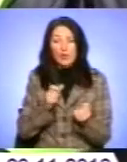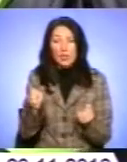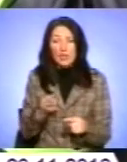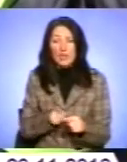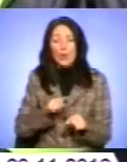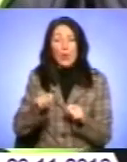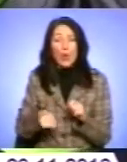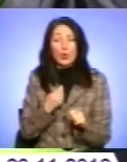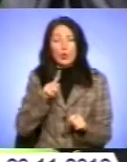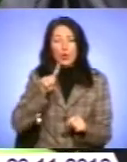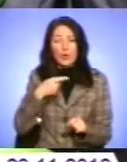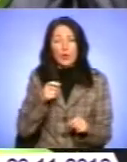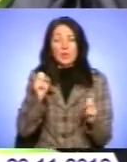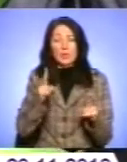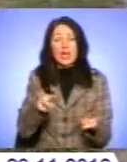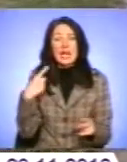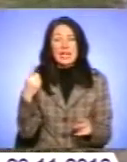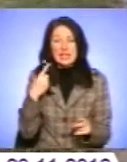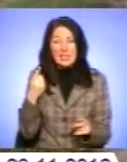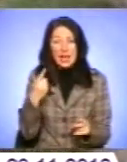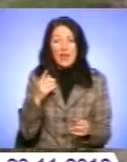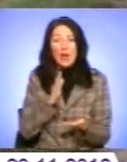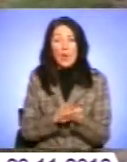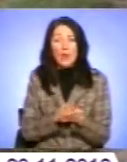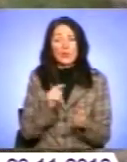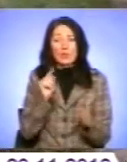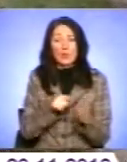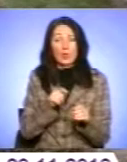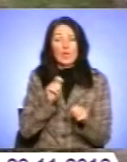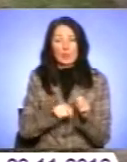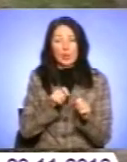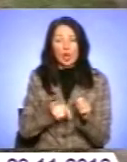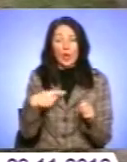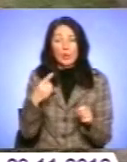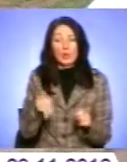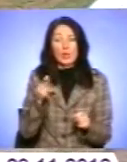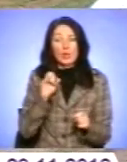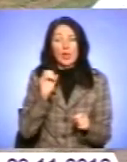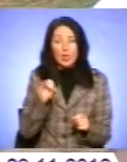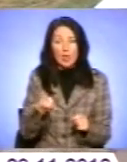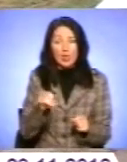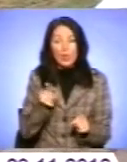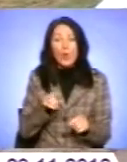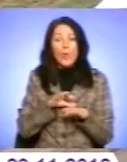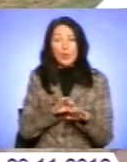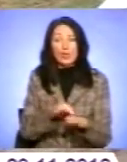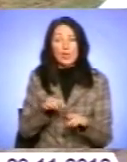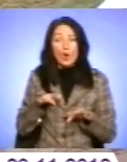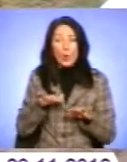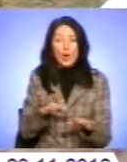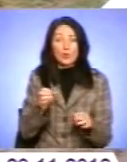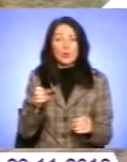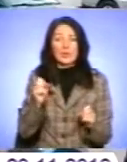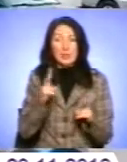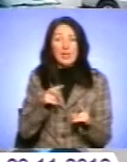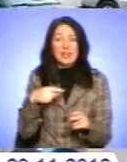які порушують вимоги спеціальних сигналів, мають за мету інспектори обласної ДАІ. Тому і проводять операцію